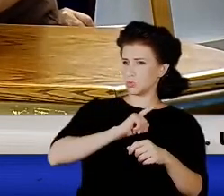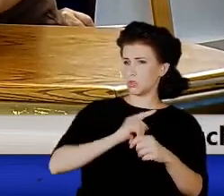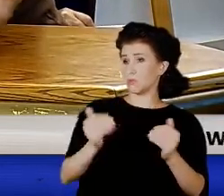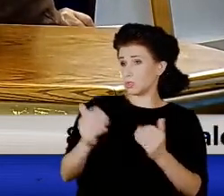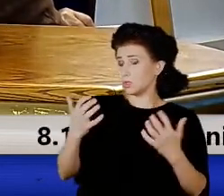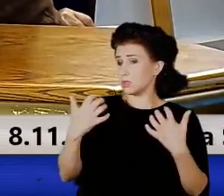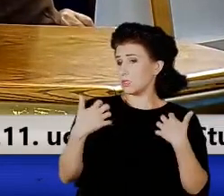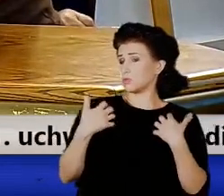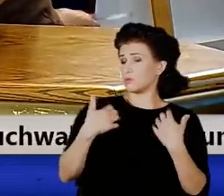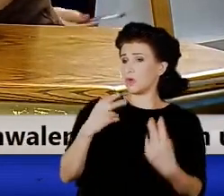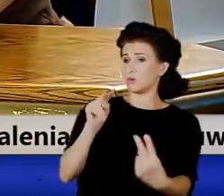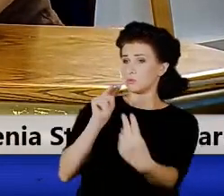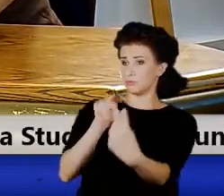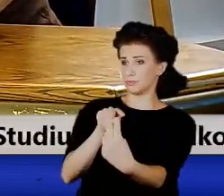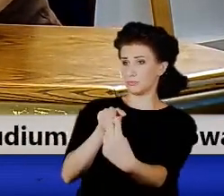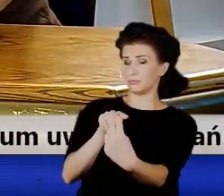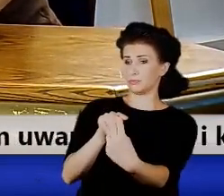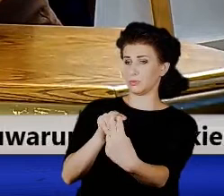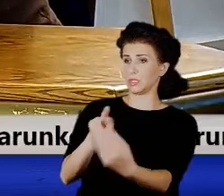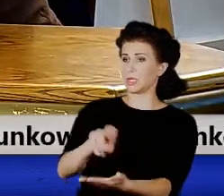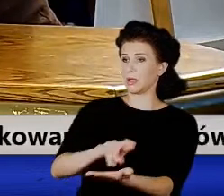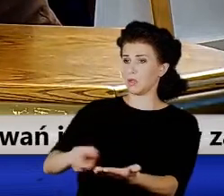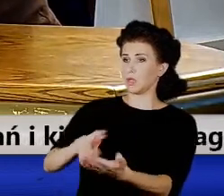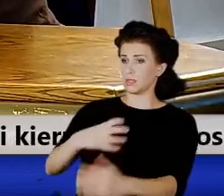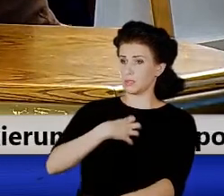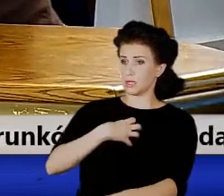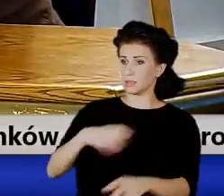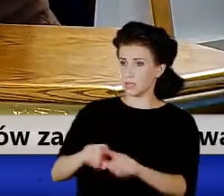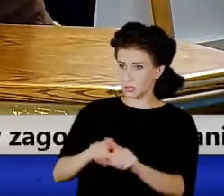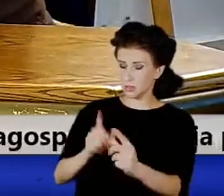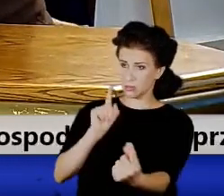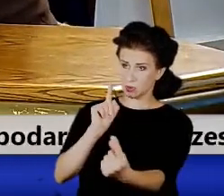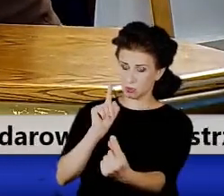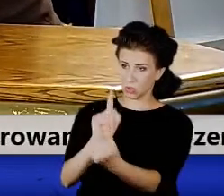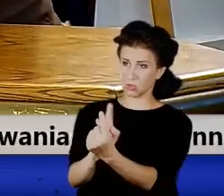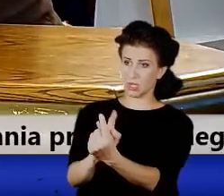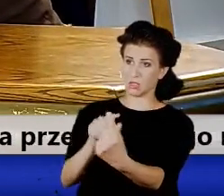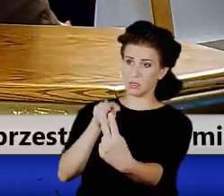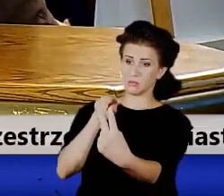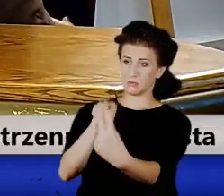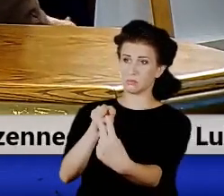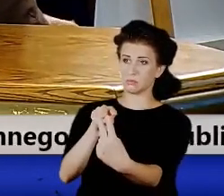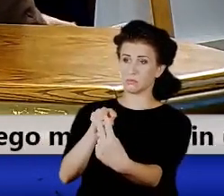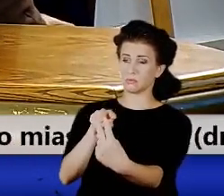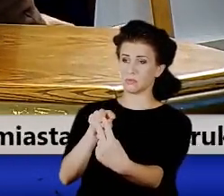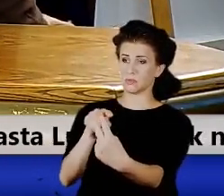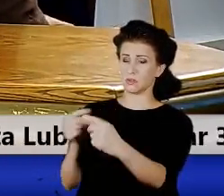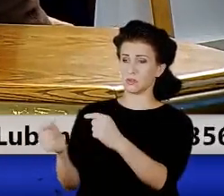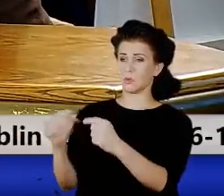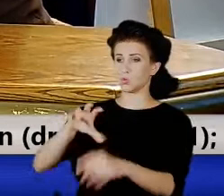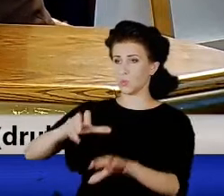nimi. My zaproponowaliśmy w regionalnej dyrekcji też taki panel dokładnie przypisany temu, żeby grupy